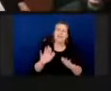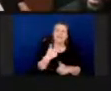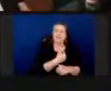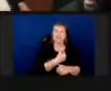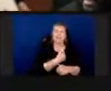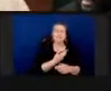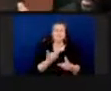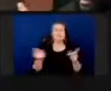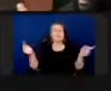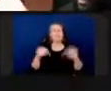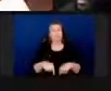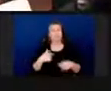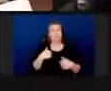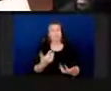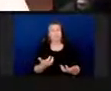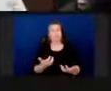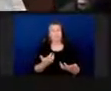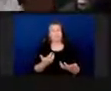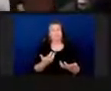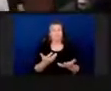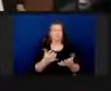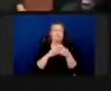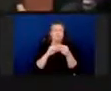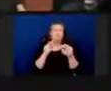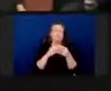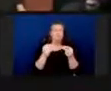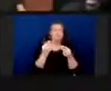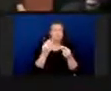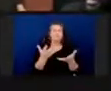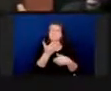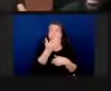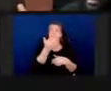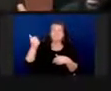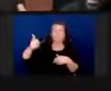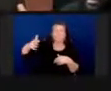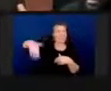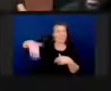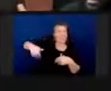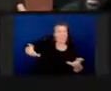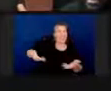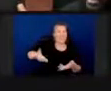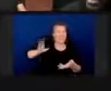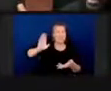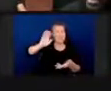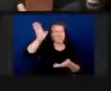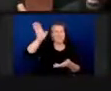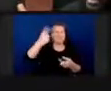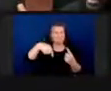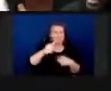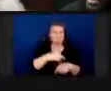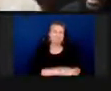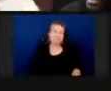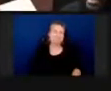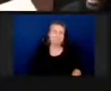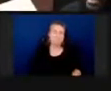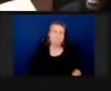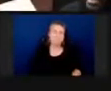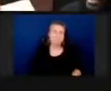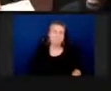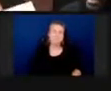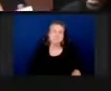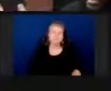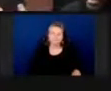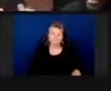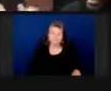tena kwa kuturuhusu kuja. Asante sana Dr. Poria, na ningependa kuhakikisha kwamba kuna mengi